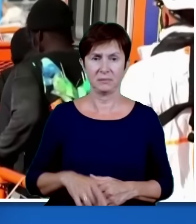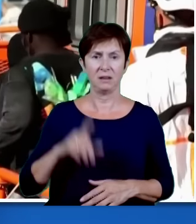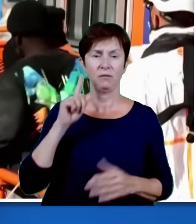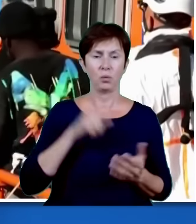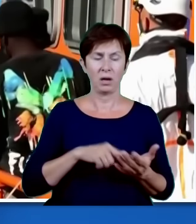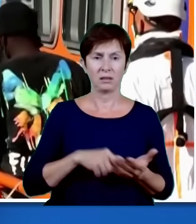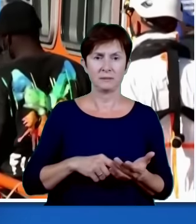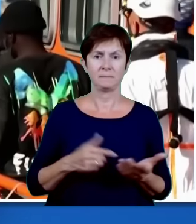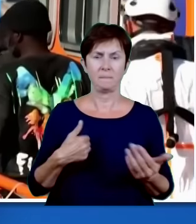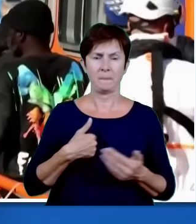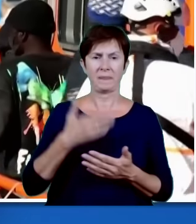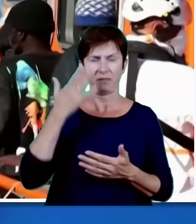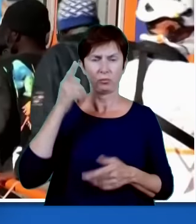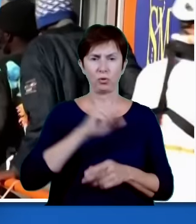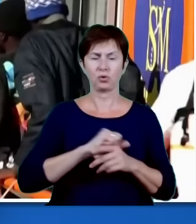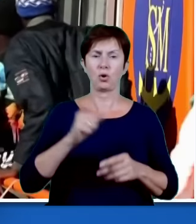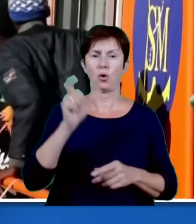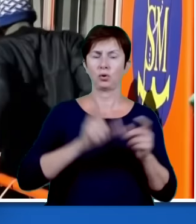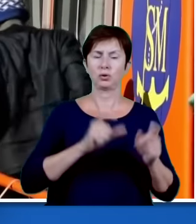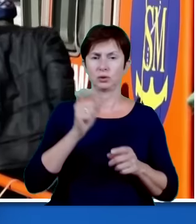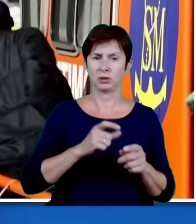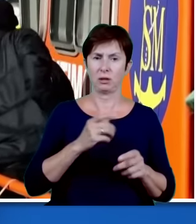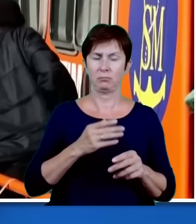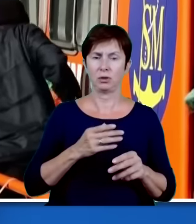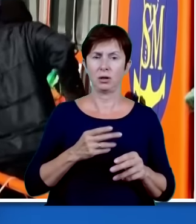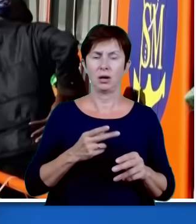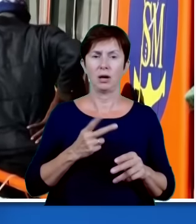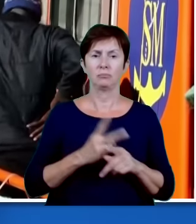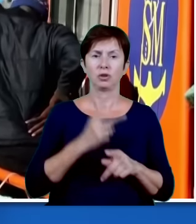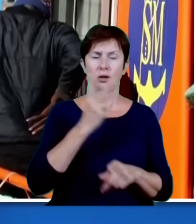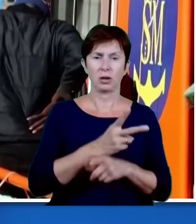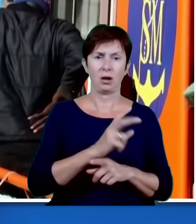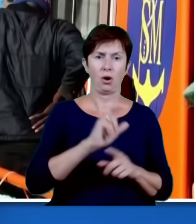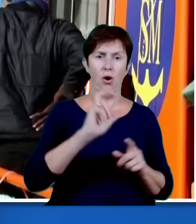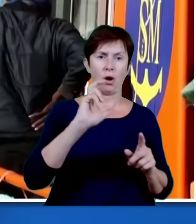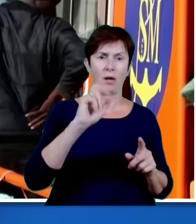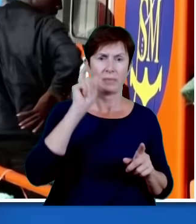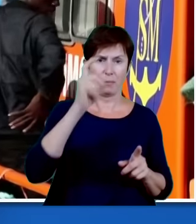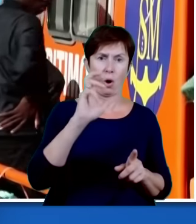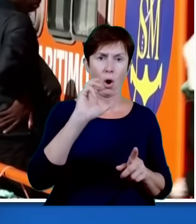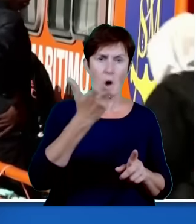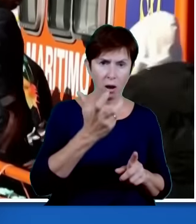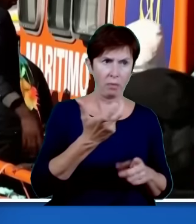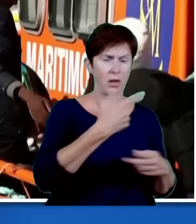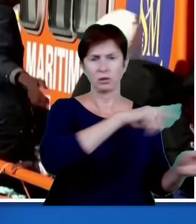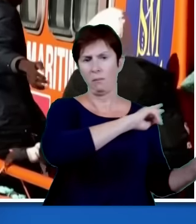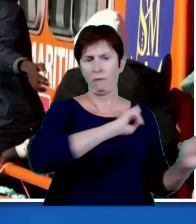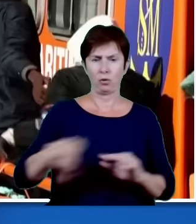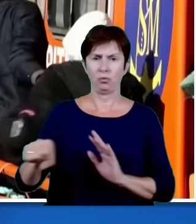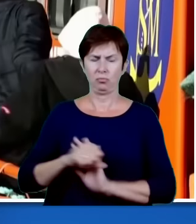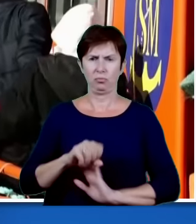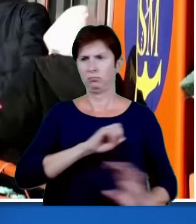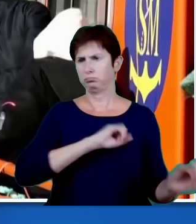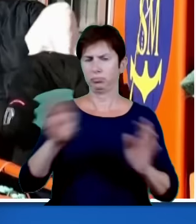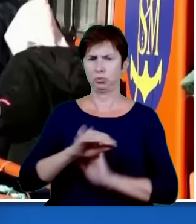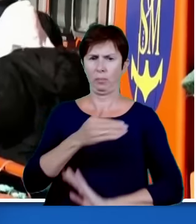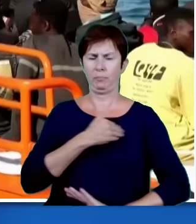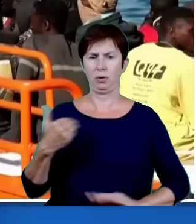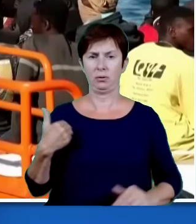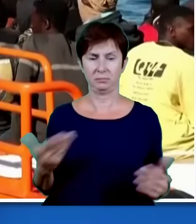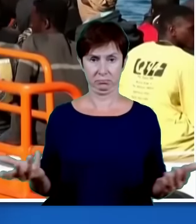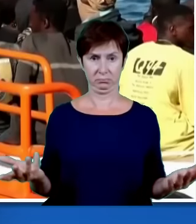przekraczały granicę na przykład holenderską niemiecką i polce znalazły się w Polsce